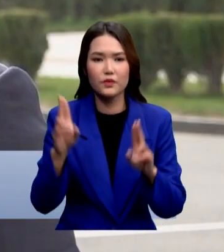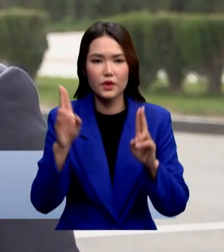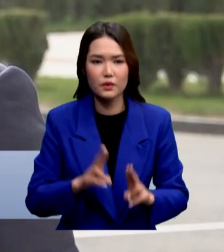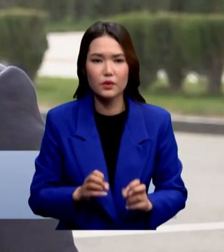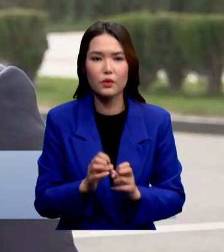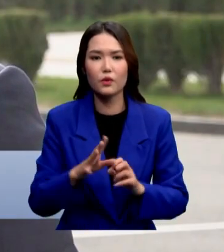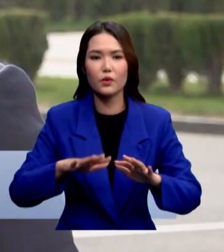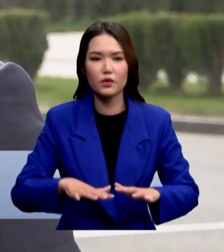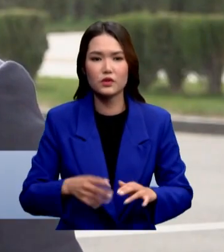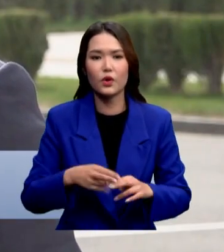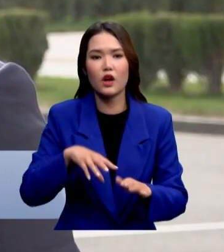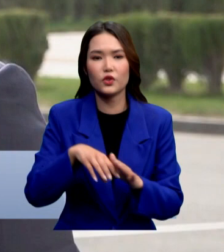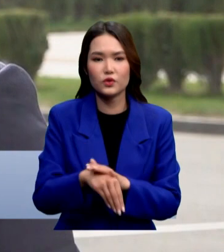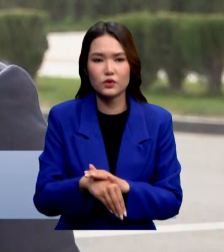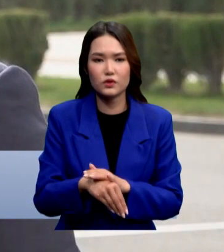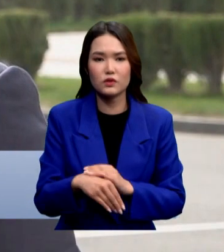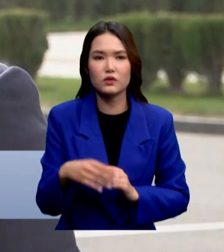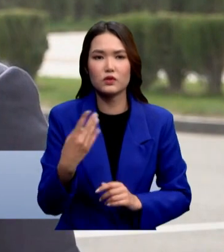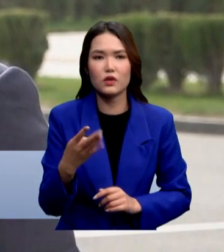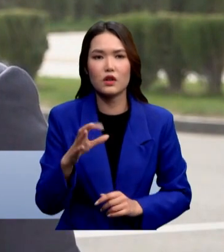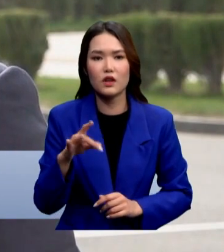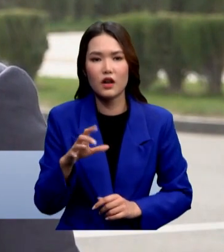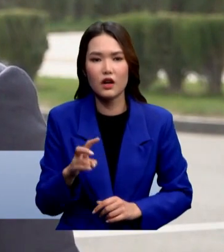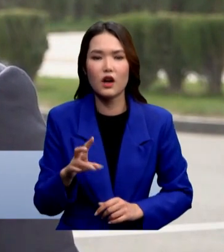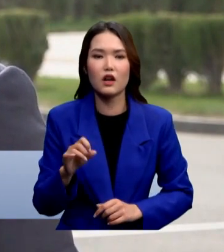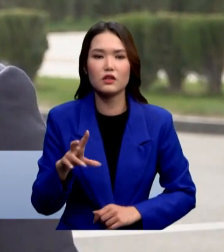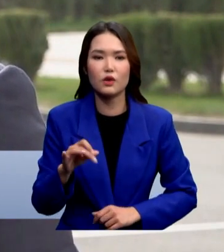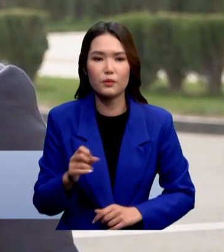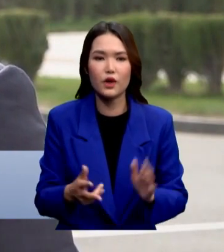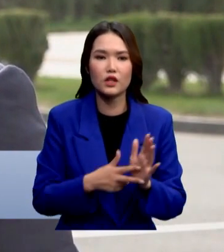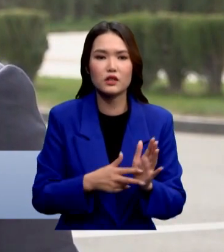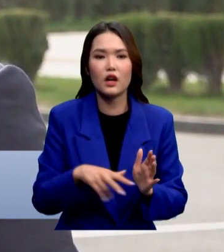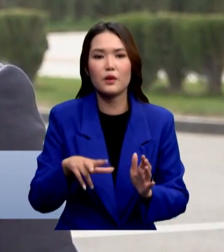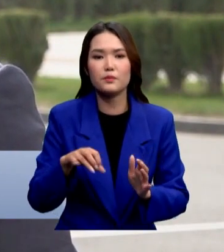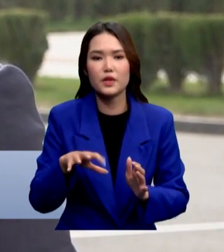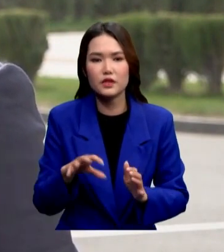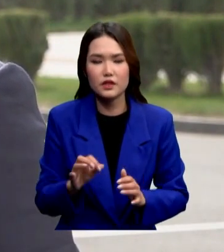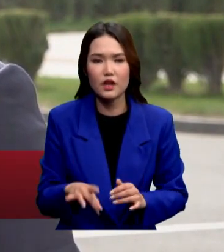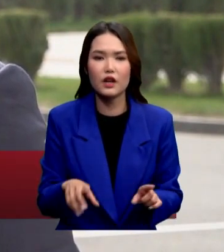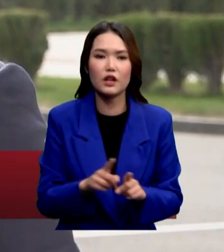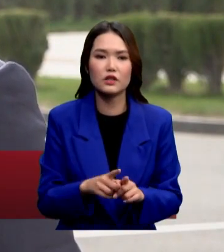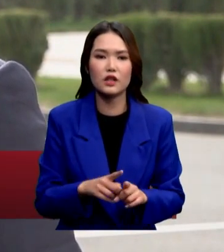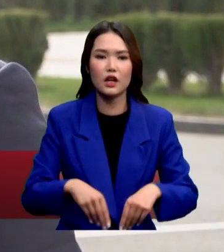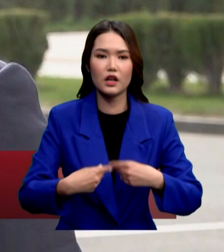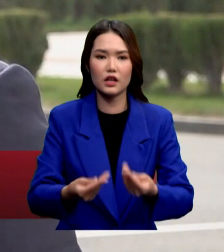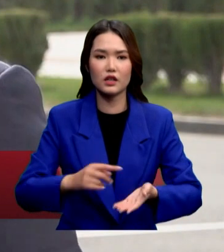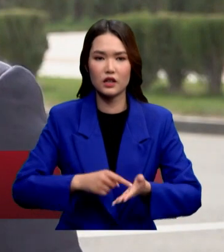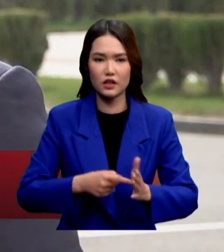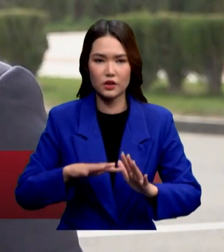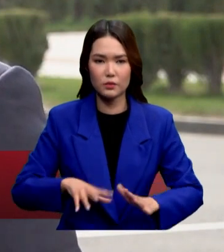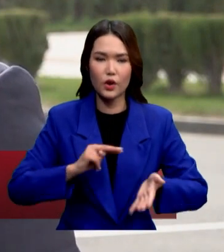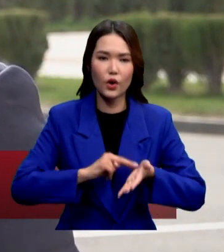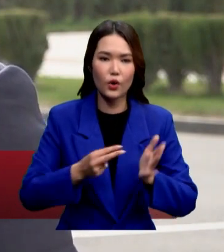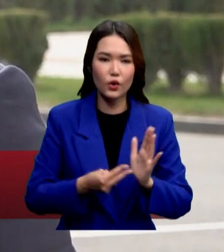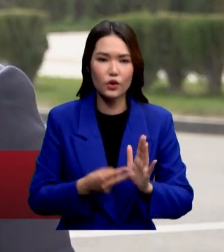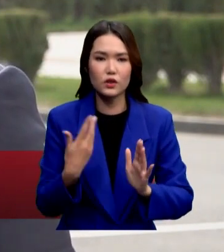медициналық мекеме, оның ішінде 4 врач дәрігерлік амбулатория, 8 фельдшерлік акушерлік бекет және 2 медициналық бекет салу жоспарланды.